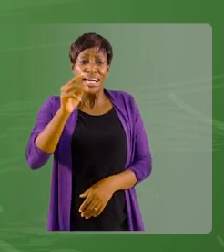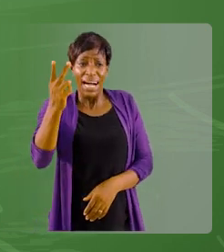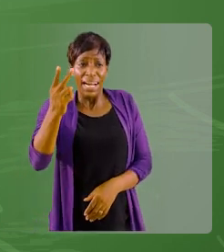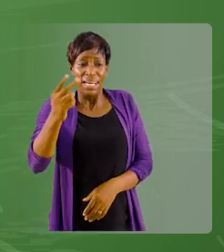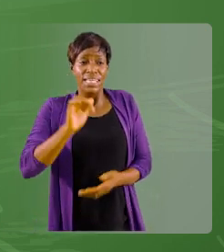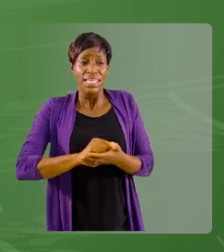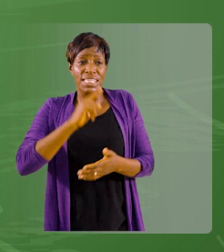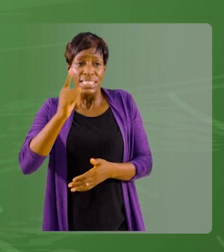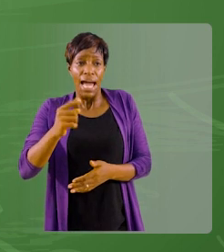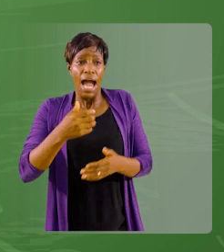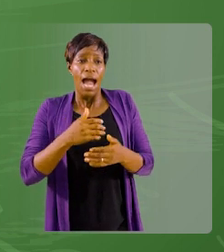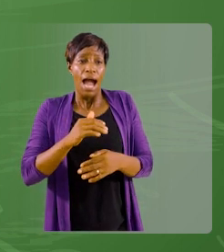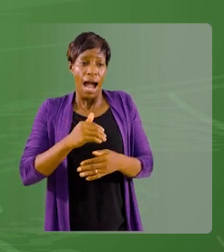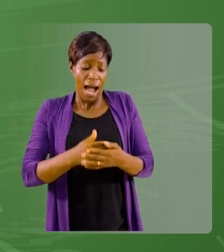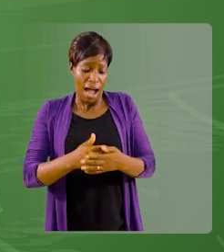allons